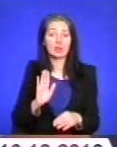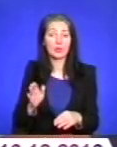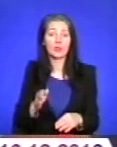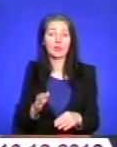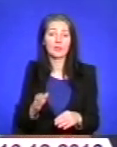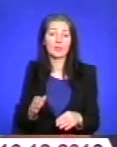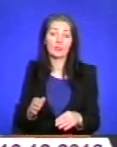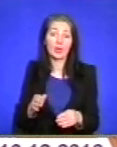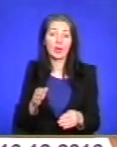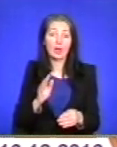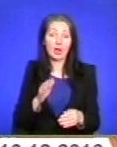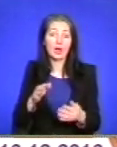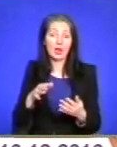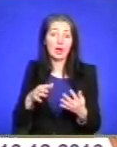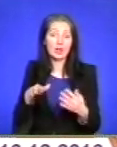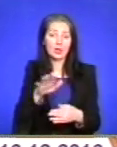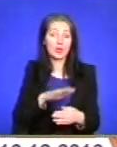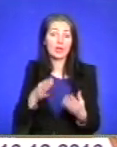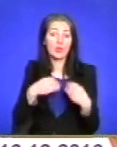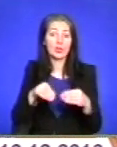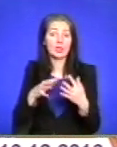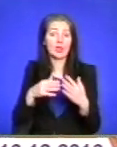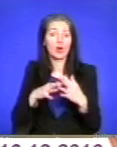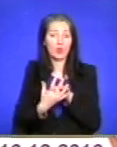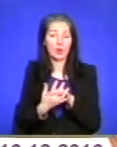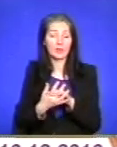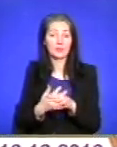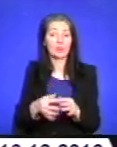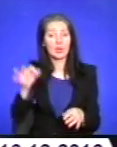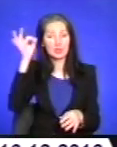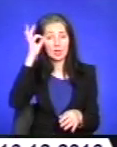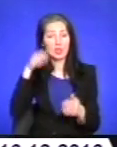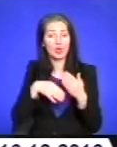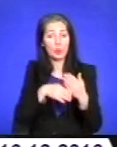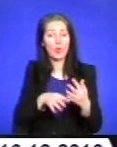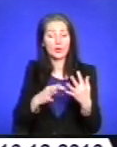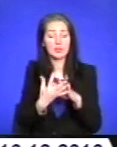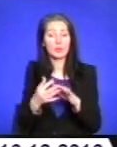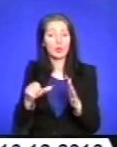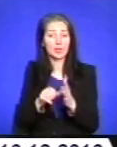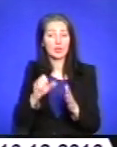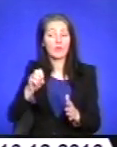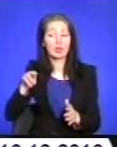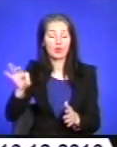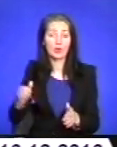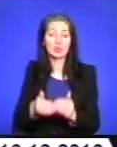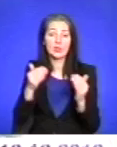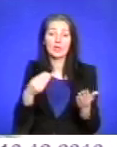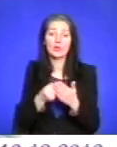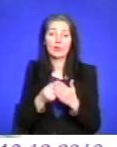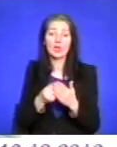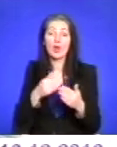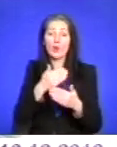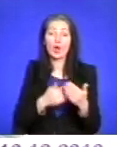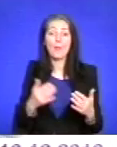об'єднаними територіальними громадами. Згадали у звіті і про допомогу сім'ям учасників АТО. Зокрема, збільшили фінансування програми підтримки військових